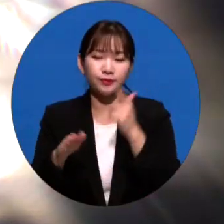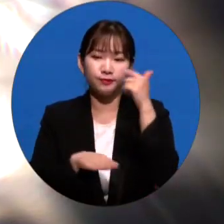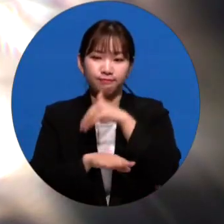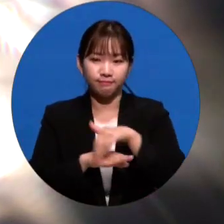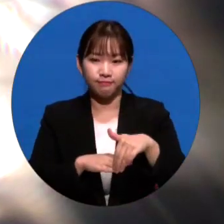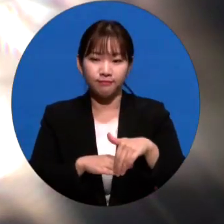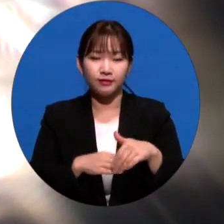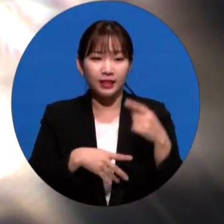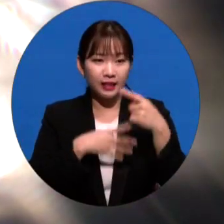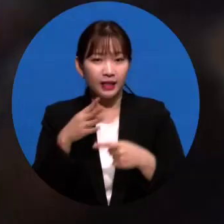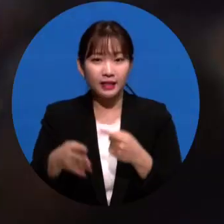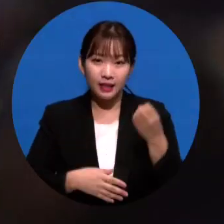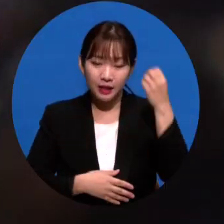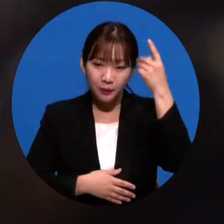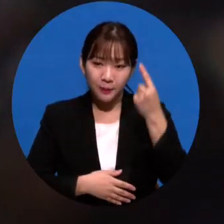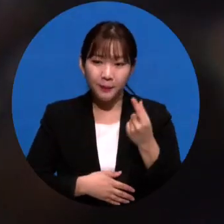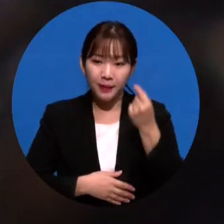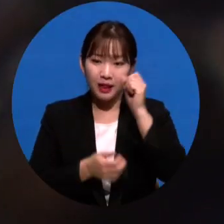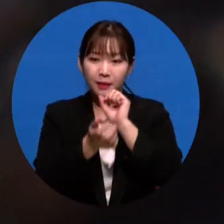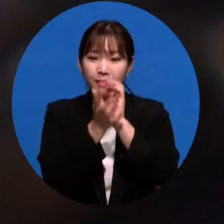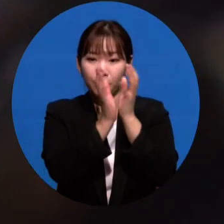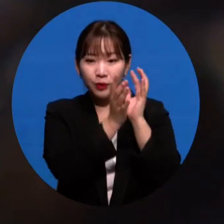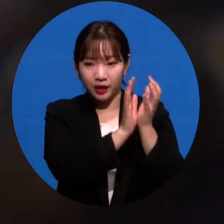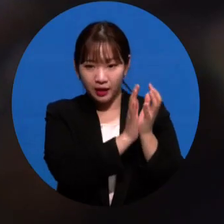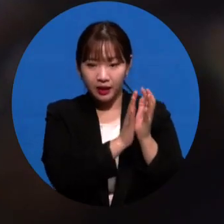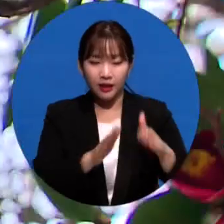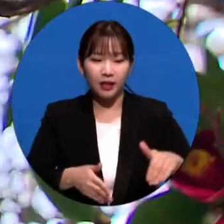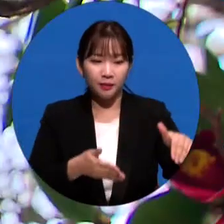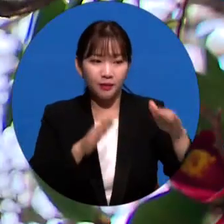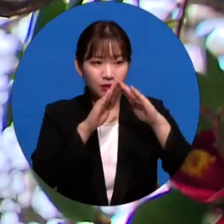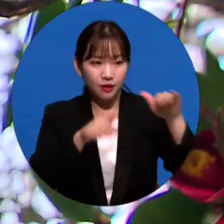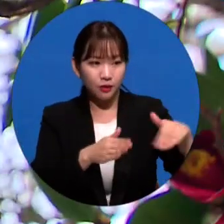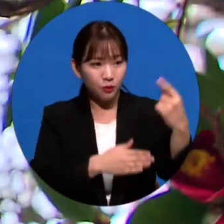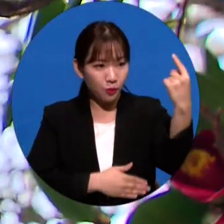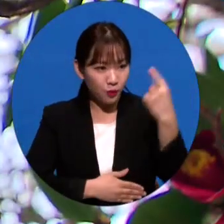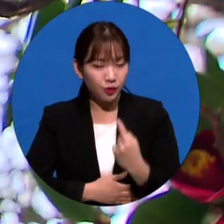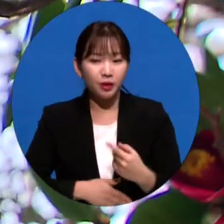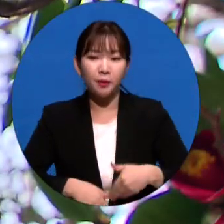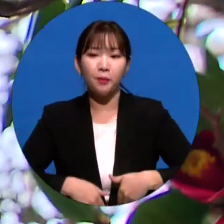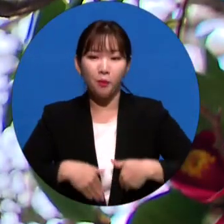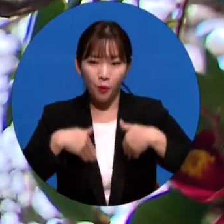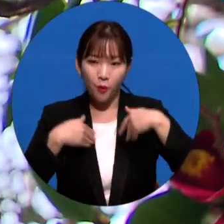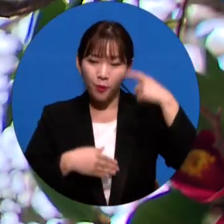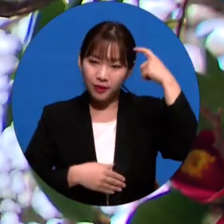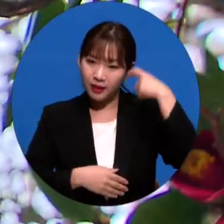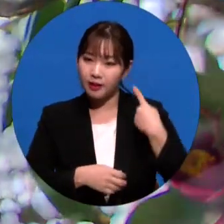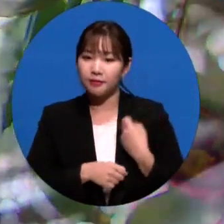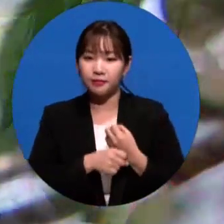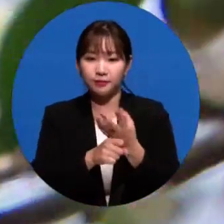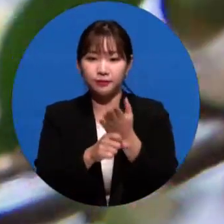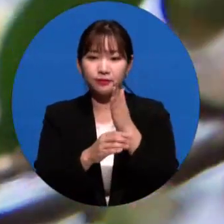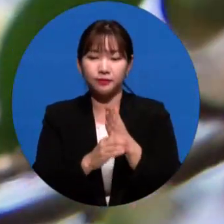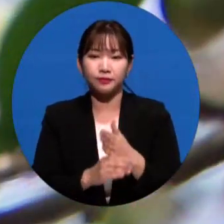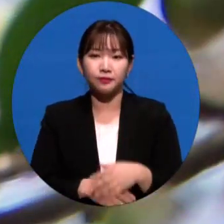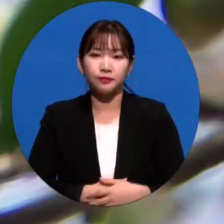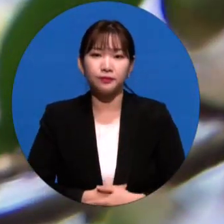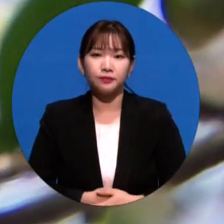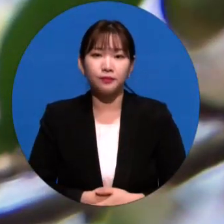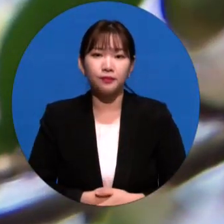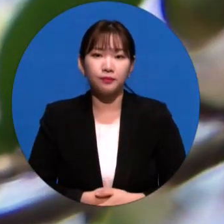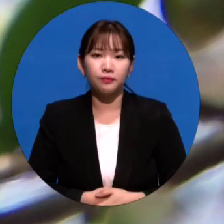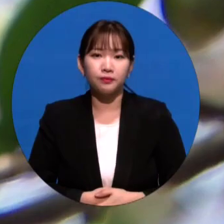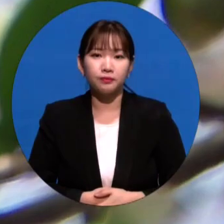계절을 잇고 때이르게 개화한 매화와 동백꽃이 남녘으로 다가온 봄의 작은 기운을 전하고 있습니다. MBC